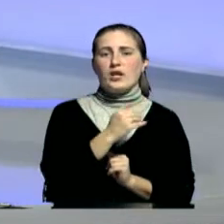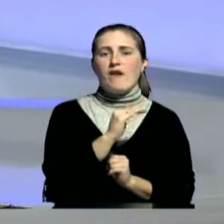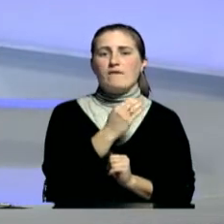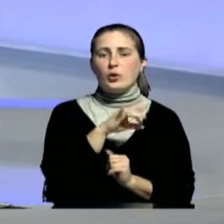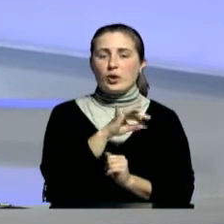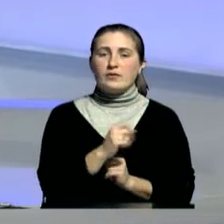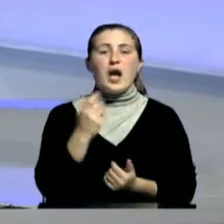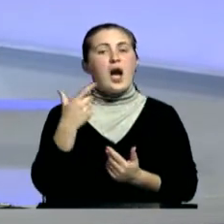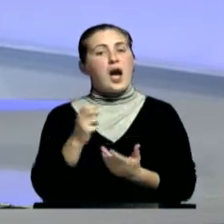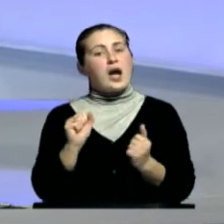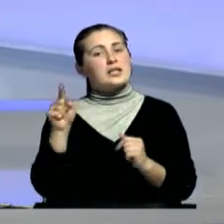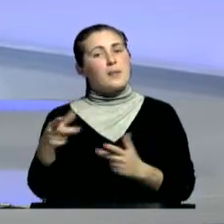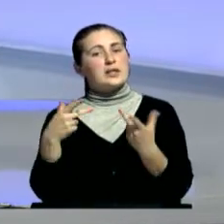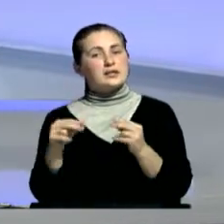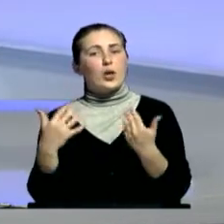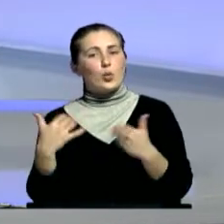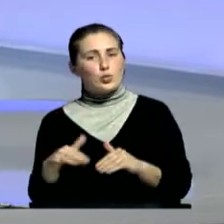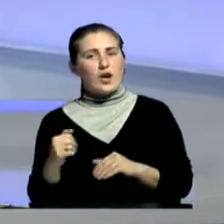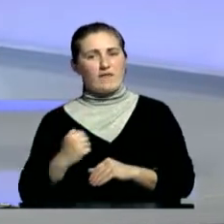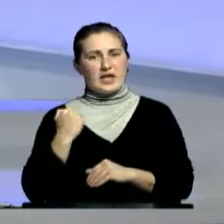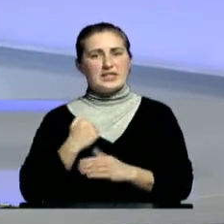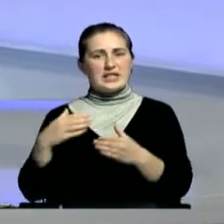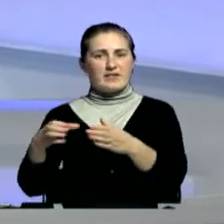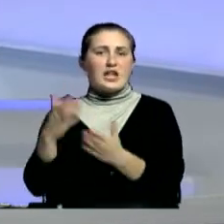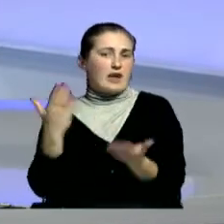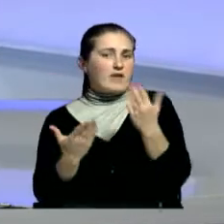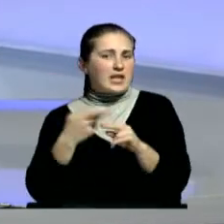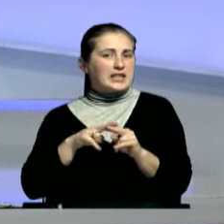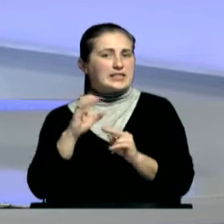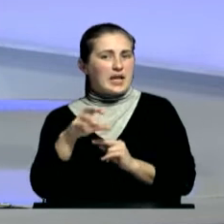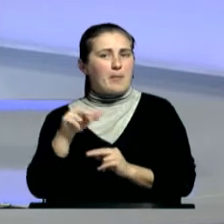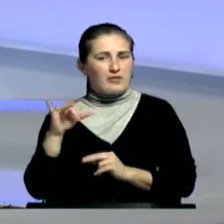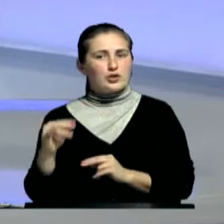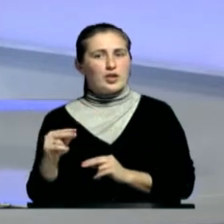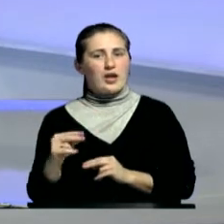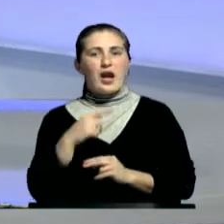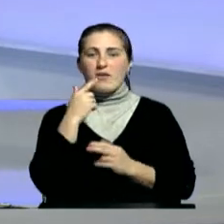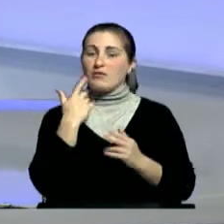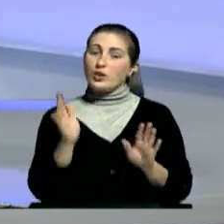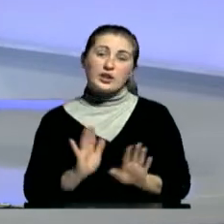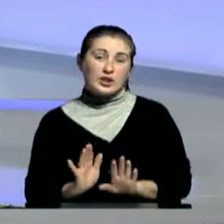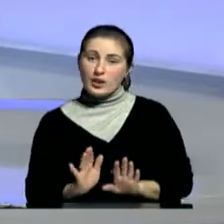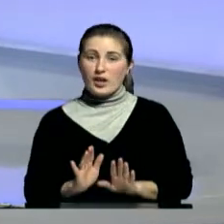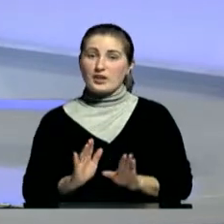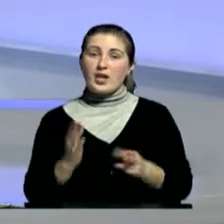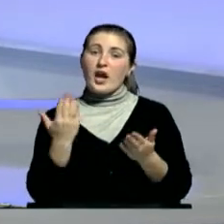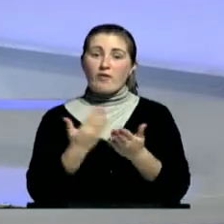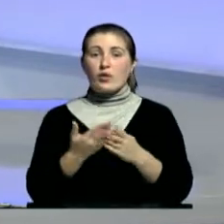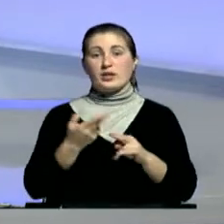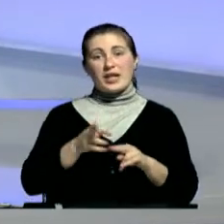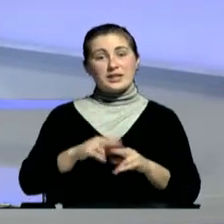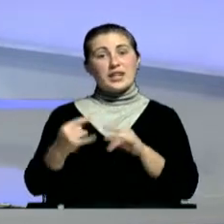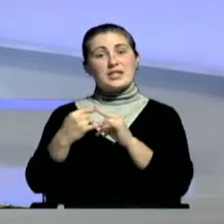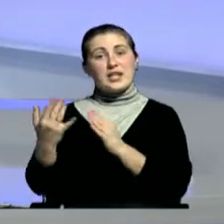там, там, где уже военизированная часть, это, наверное, все Сергей Павловича Цекова. Все говорят, нет, это